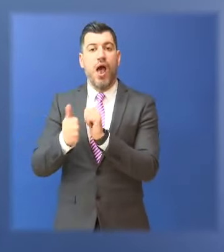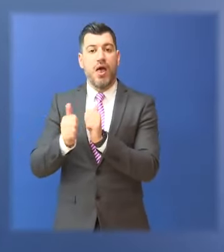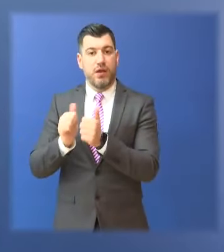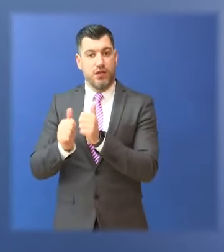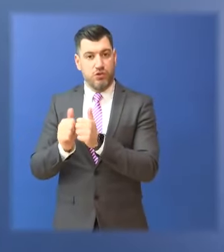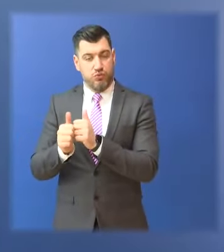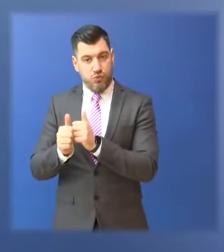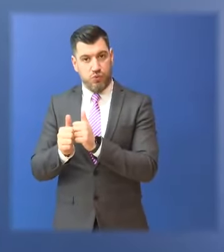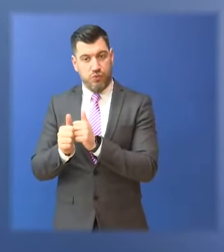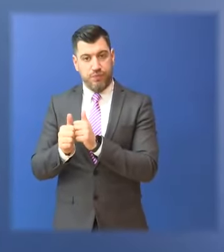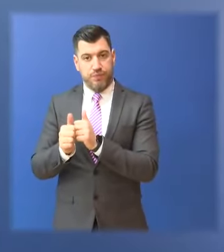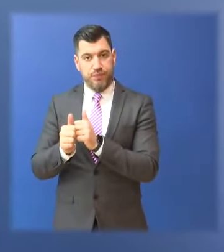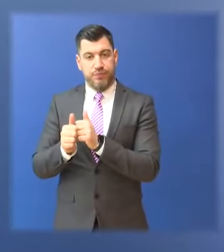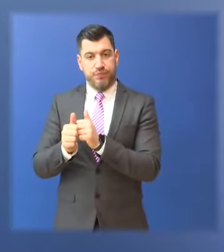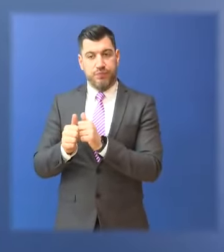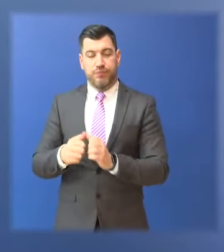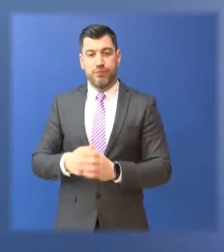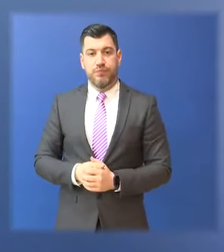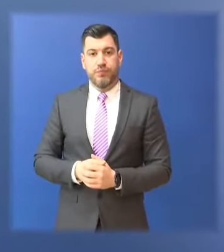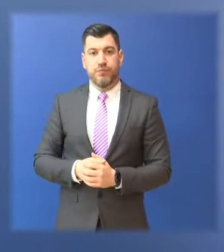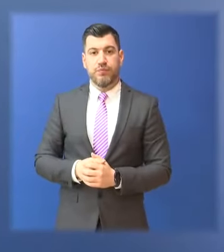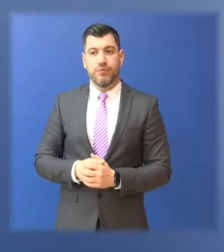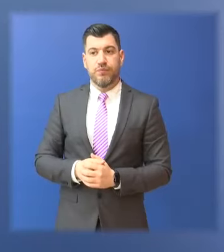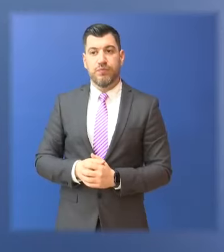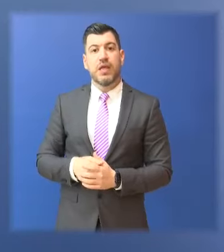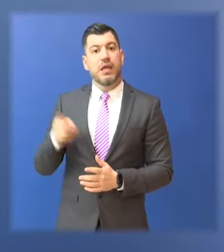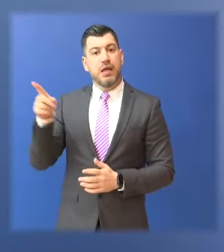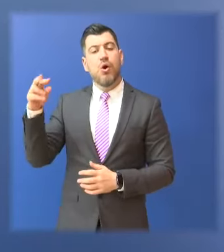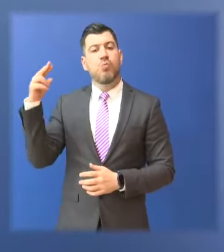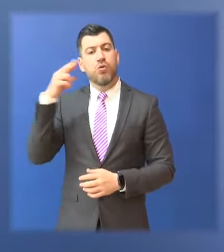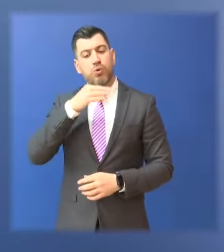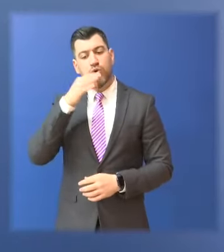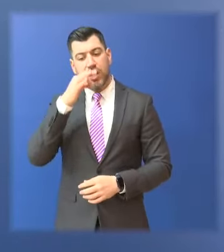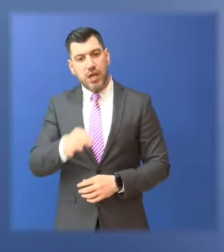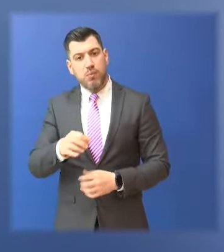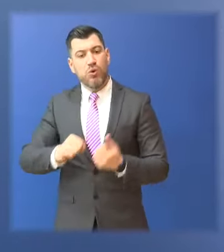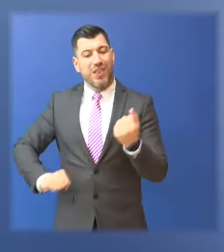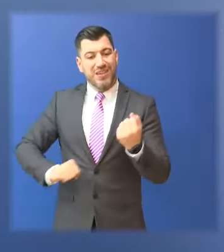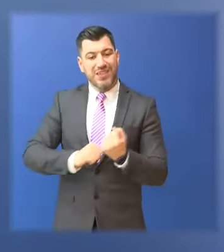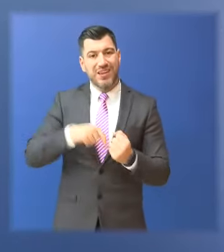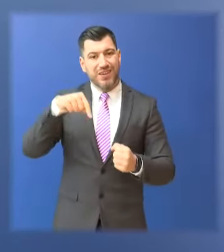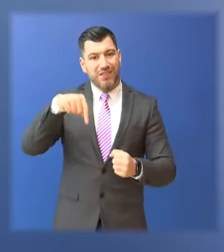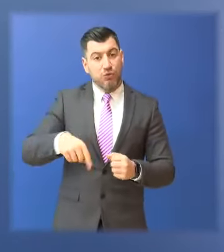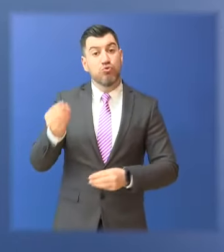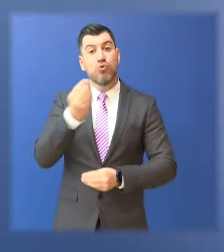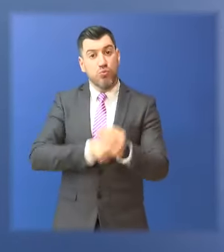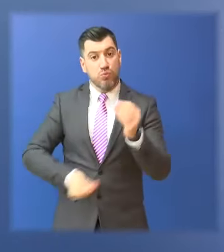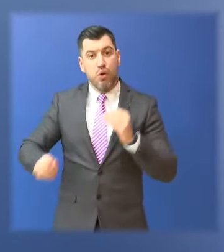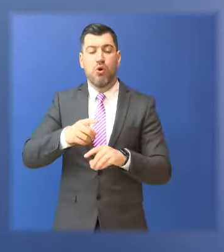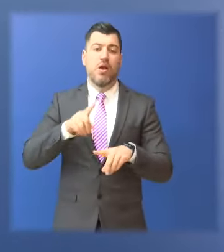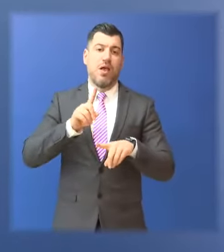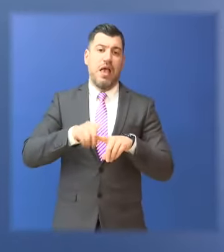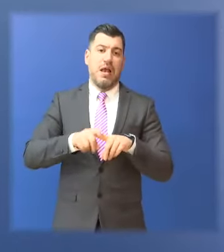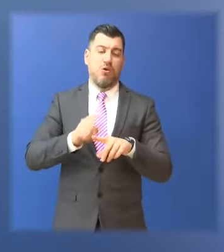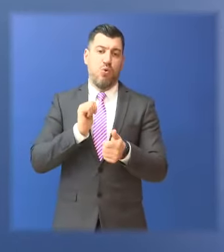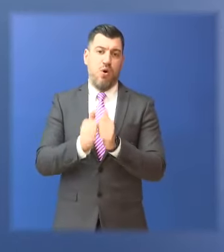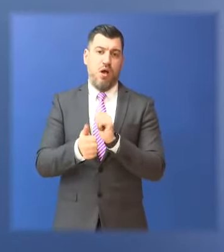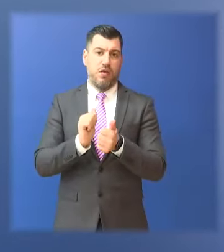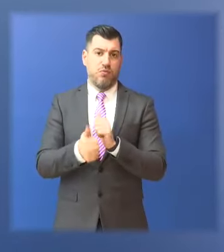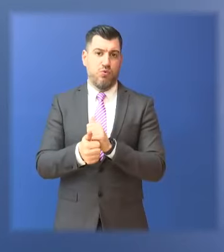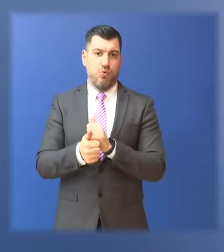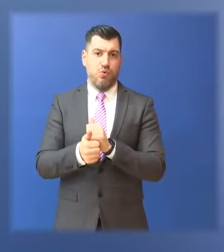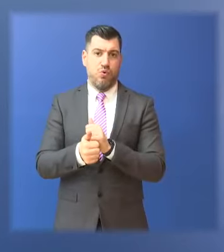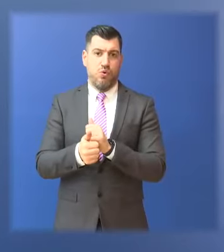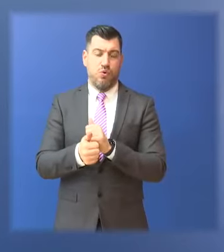είπατε εσείς νωρίτερα, ότι θα ενισχύσετε φέτος ακόμα περισσότερο τον ελληνικό αθλητισμό. Αυτή η επίσκεψη όμως και όσα